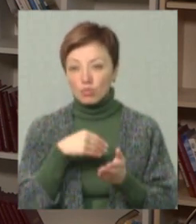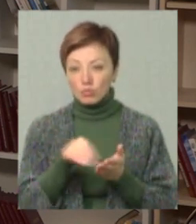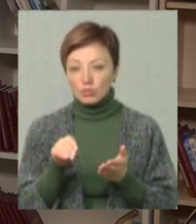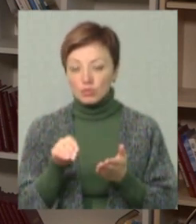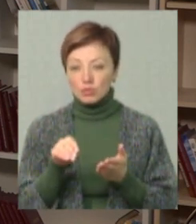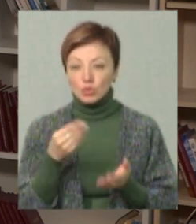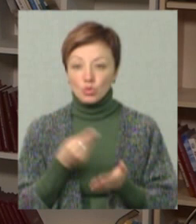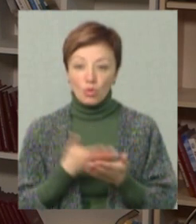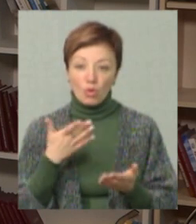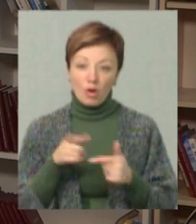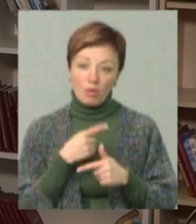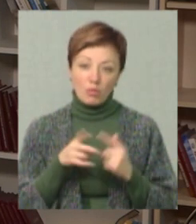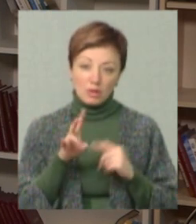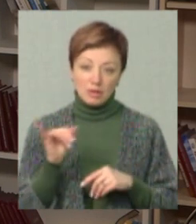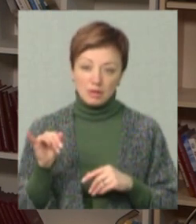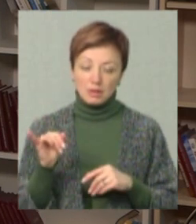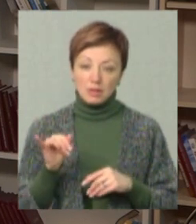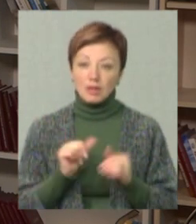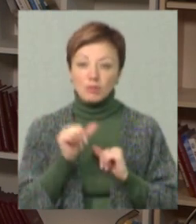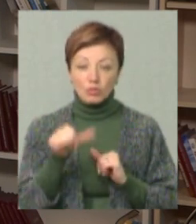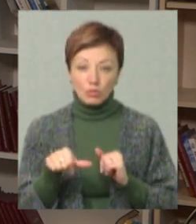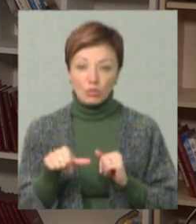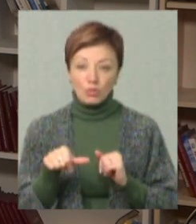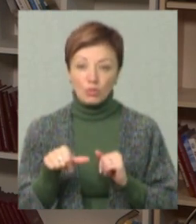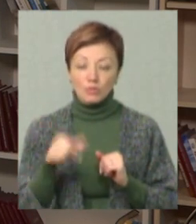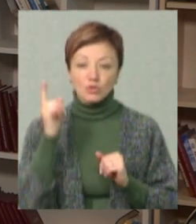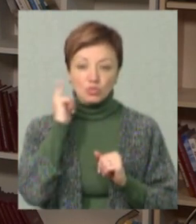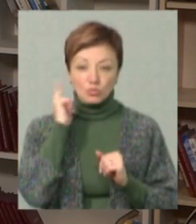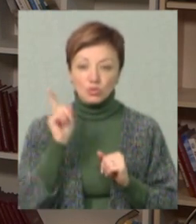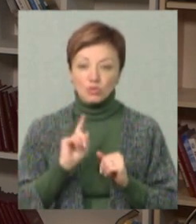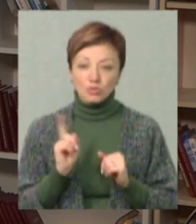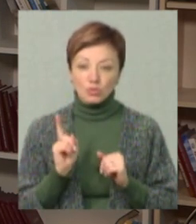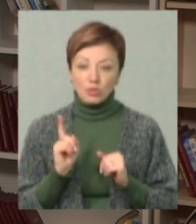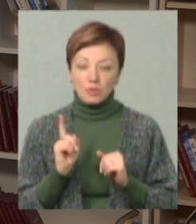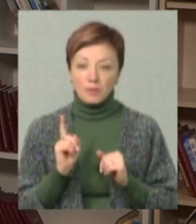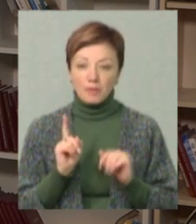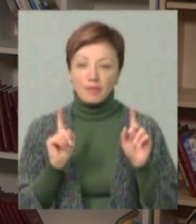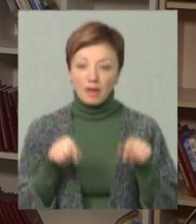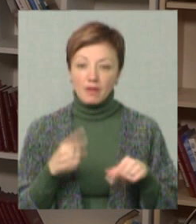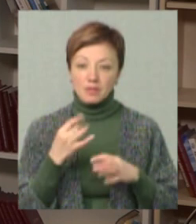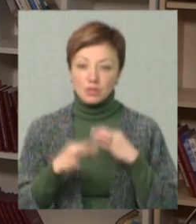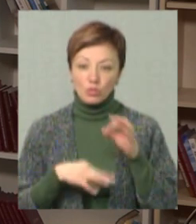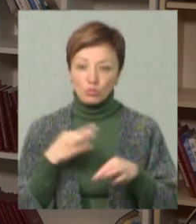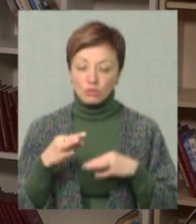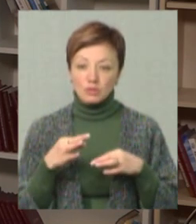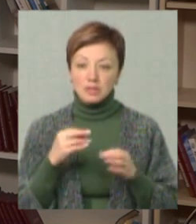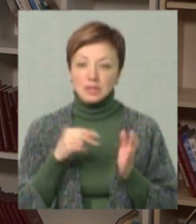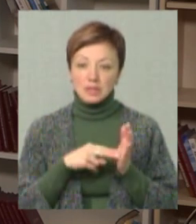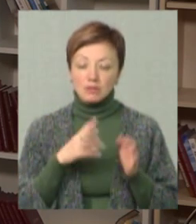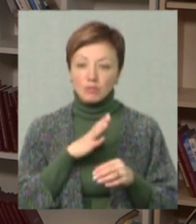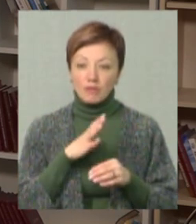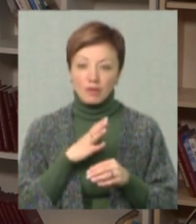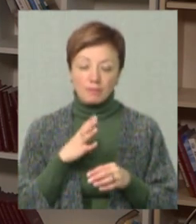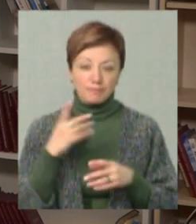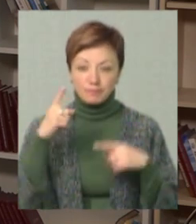що навіть за добу ціни бувають космічні, направду, тому що раніше такі